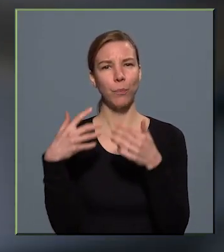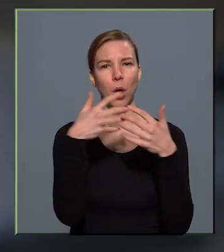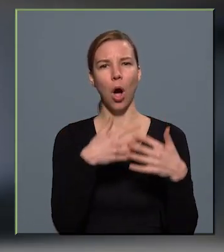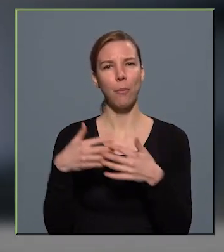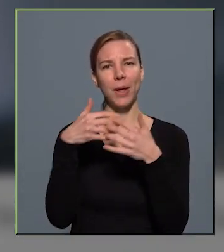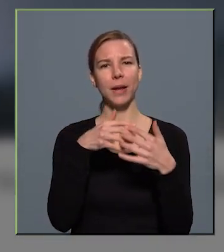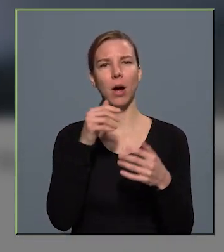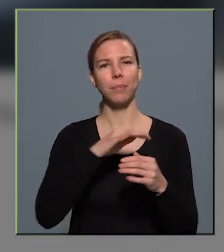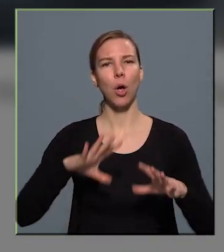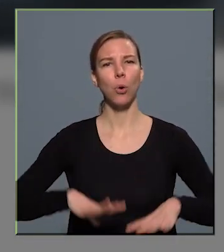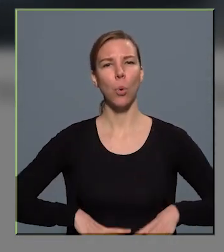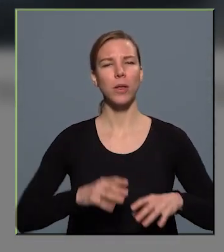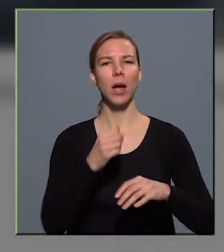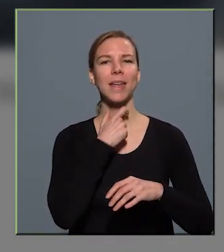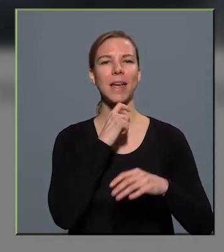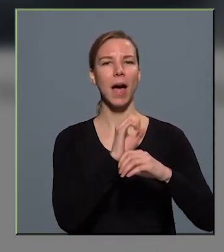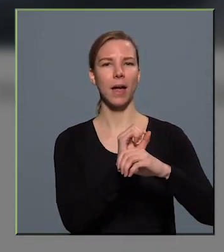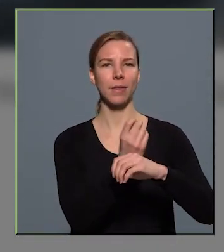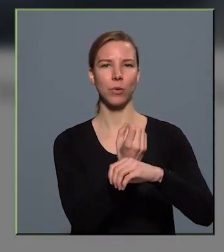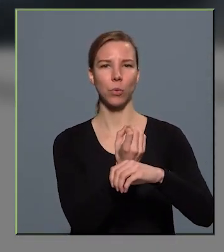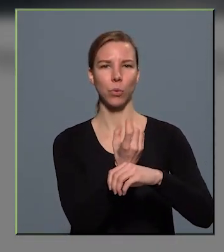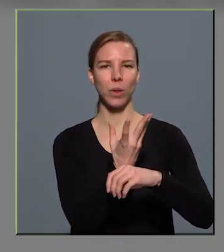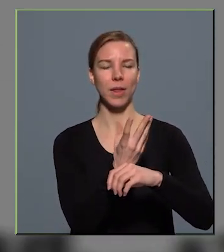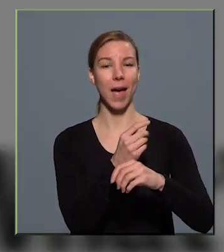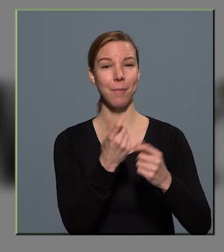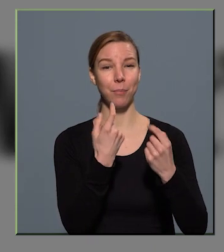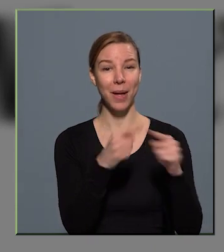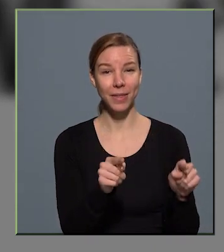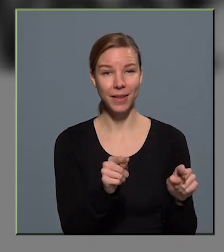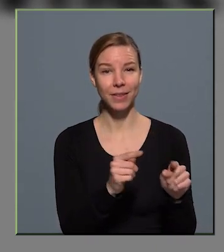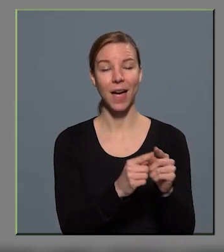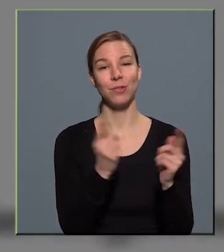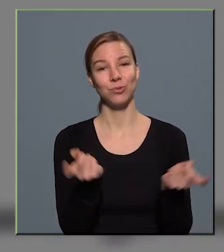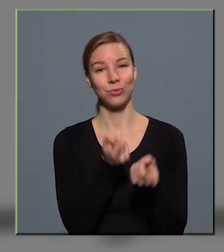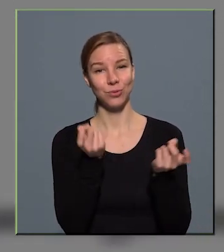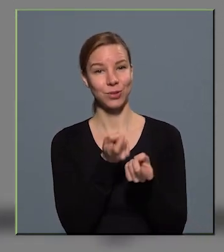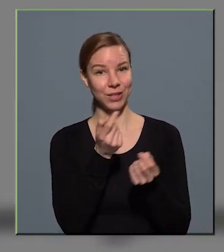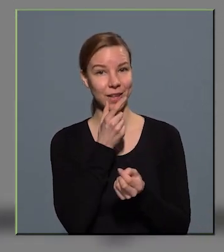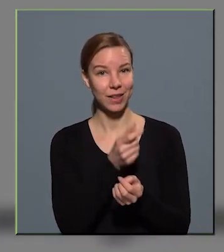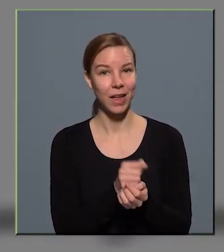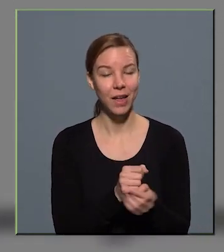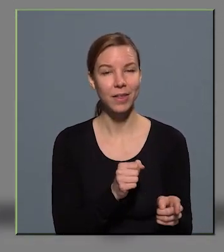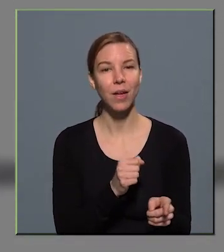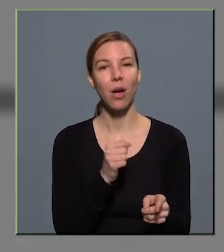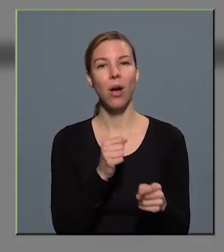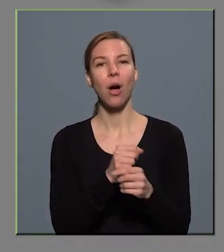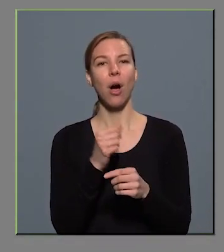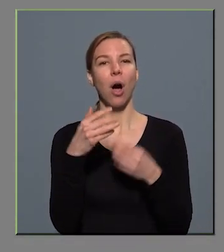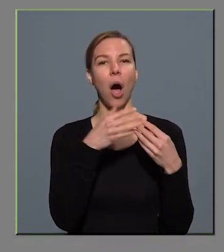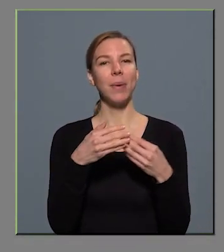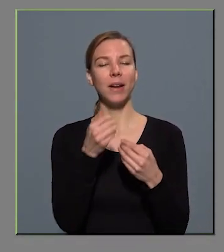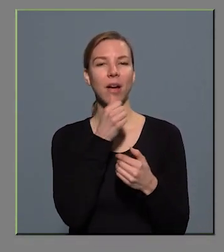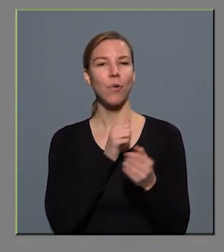konyhai gáztűzhelyek esetleges betiltásának hírével Richard Trumka, az amerikai